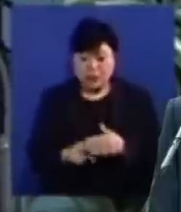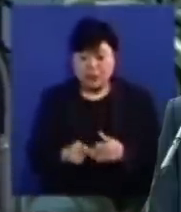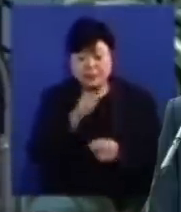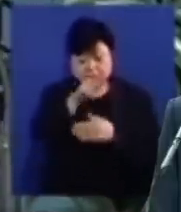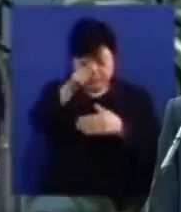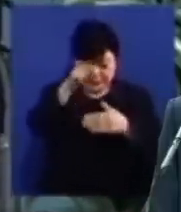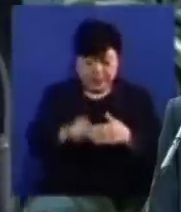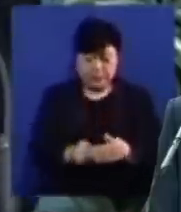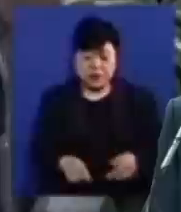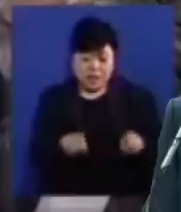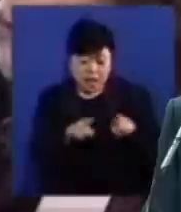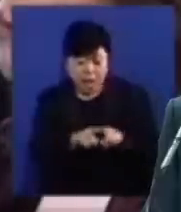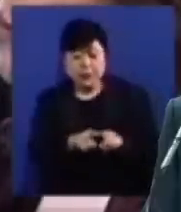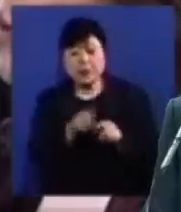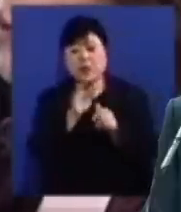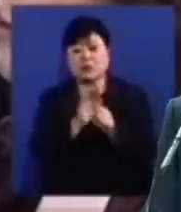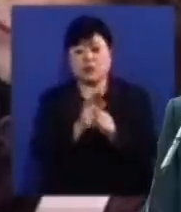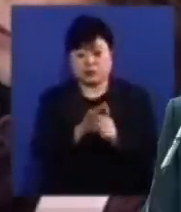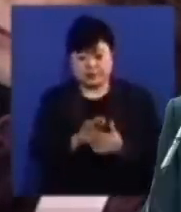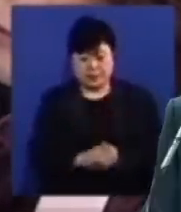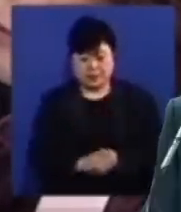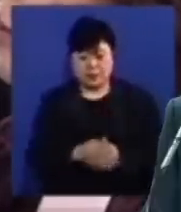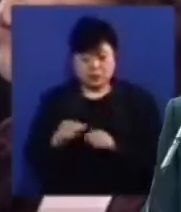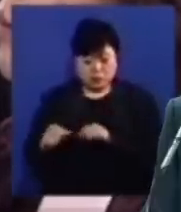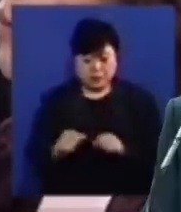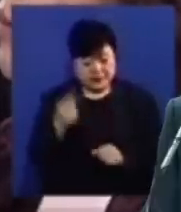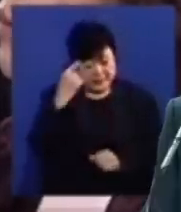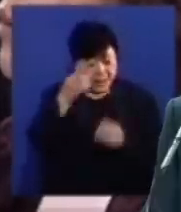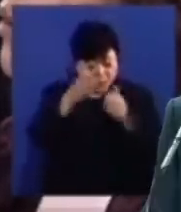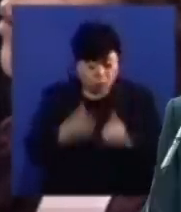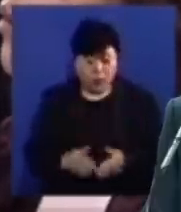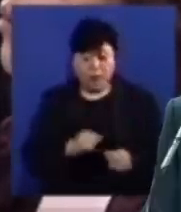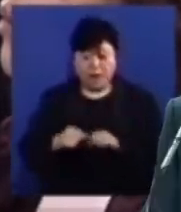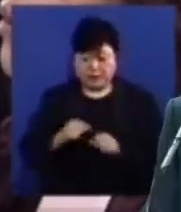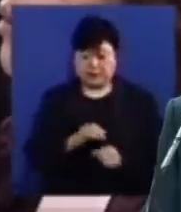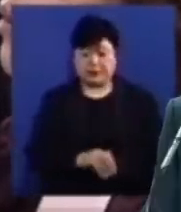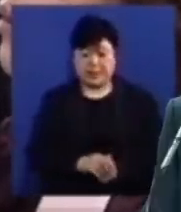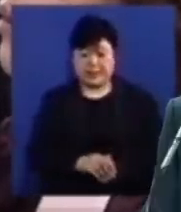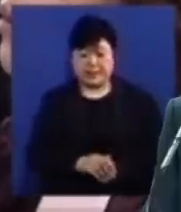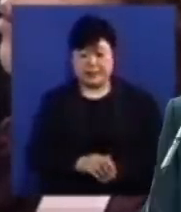생활 속에서 같이 역사하는 것입니다. 생각을 통해서 역사해요.